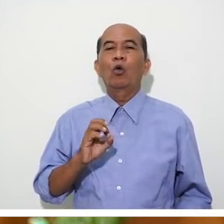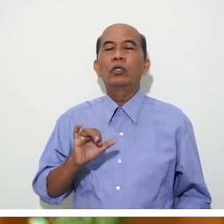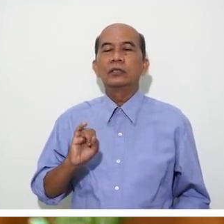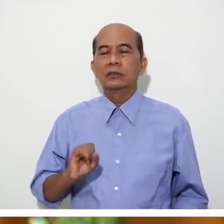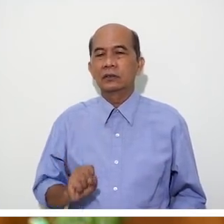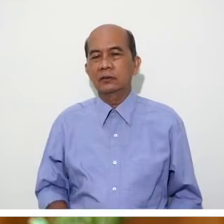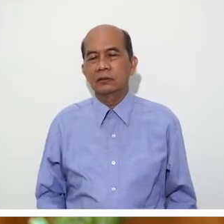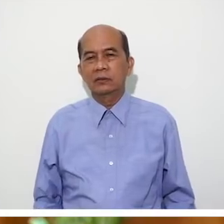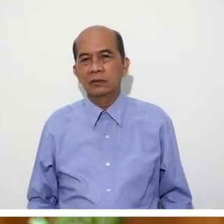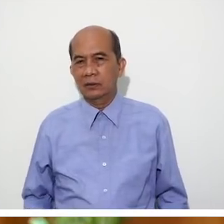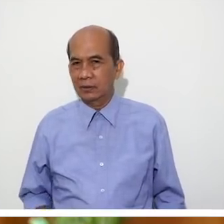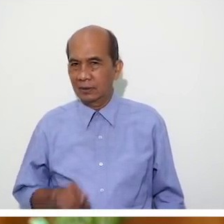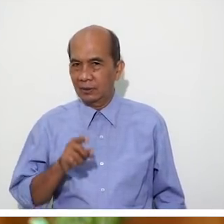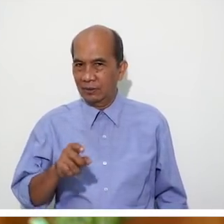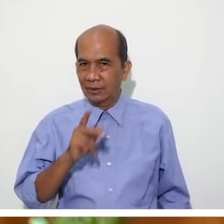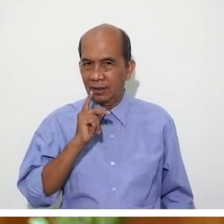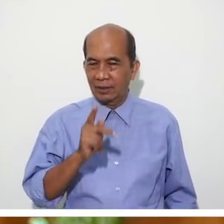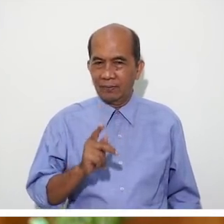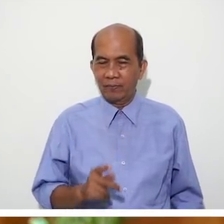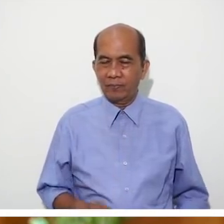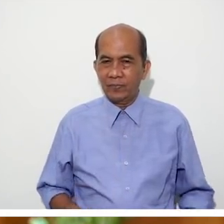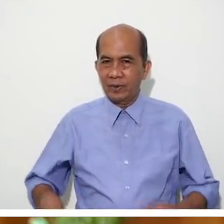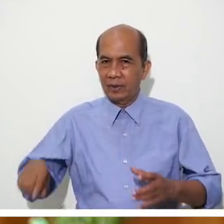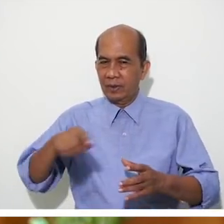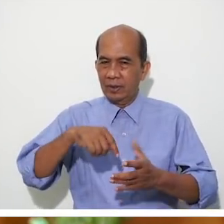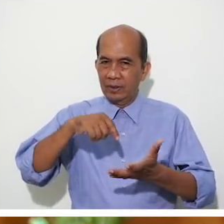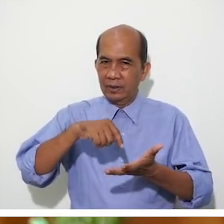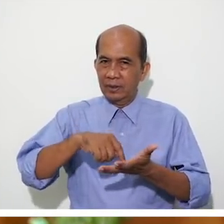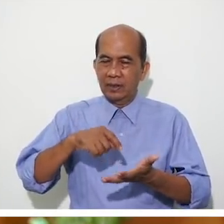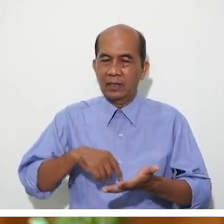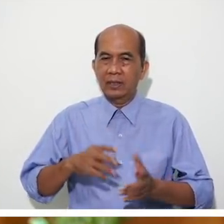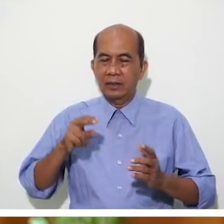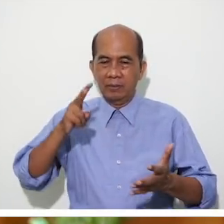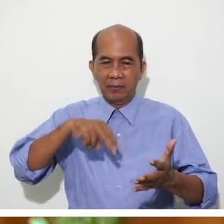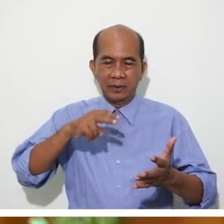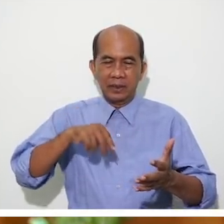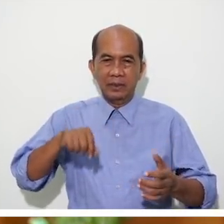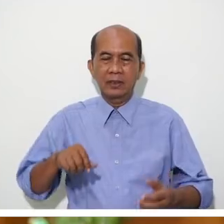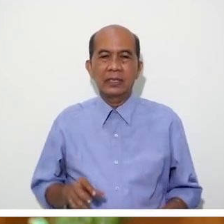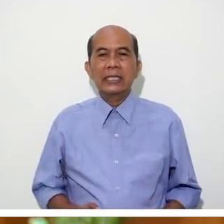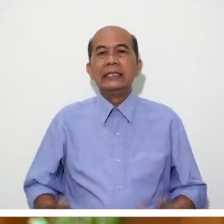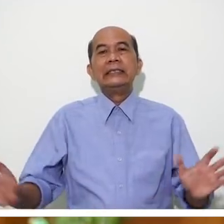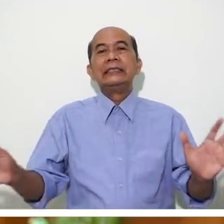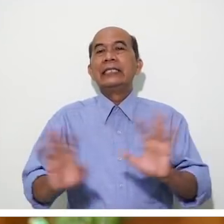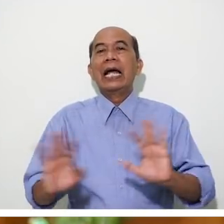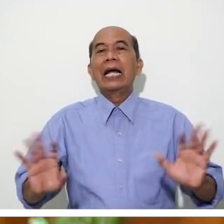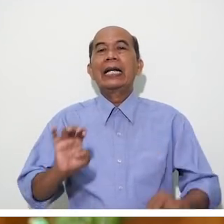yang saya mau katakan kepada saudara, inti dari bacaan kita tadi, jangan